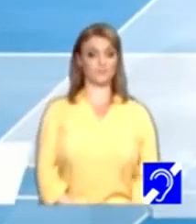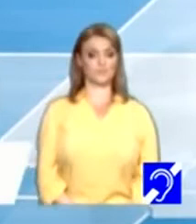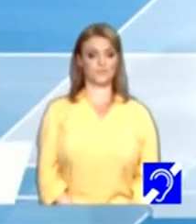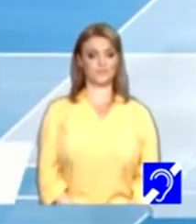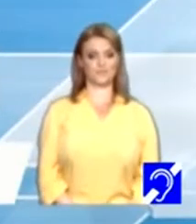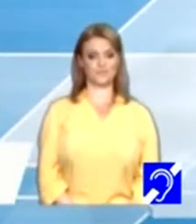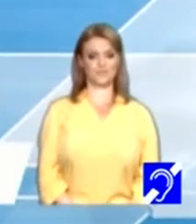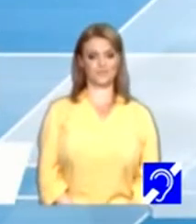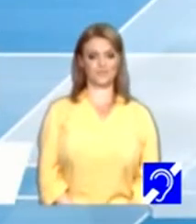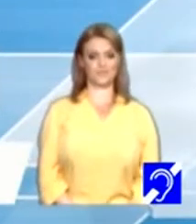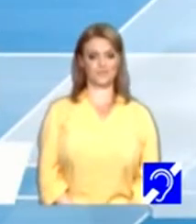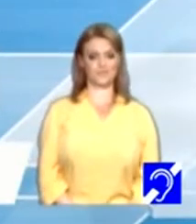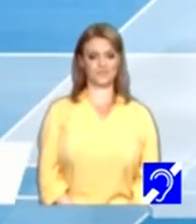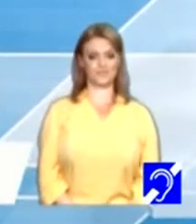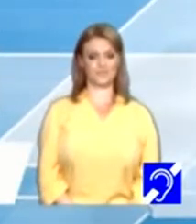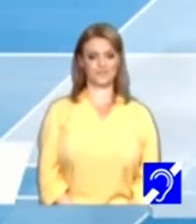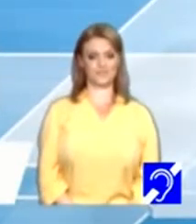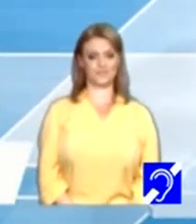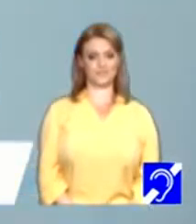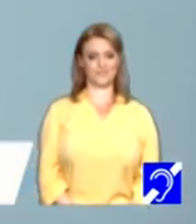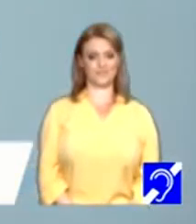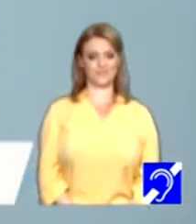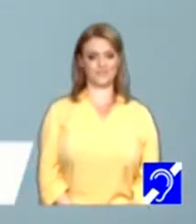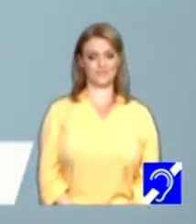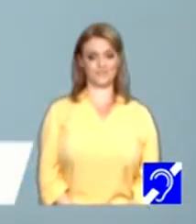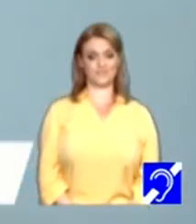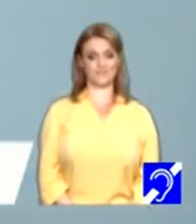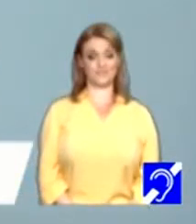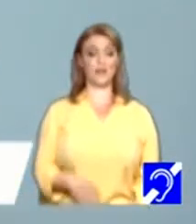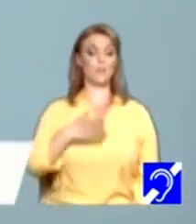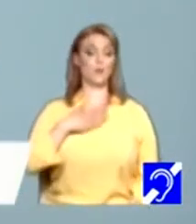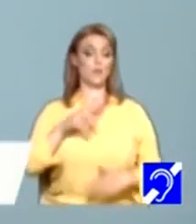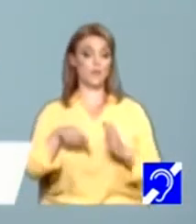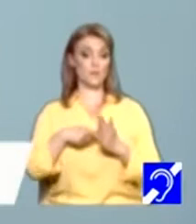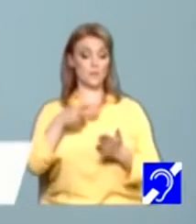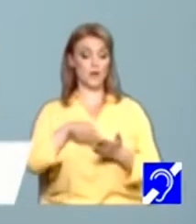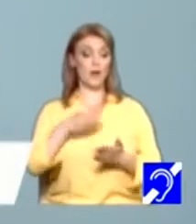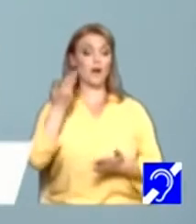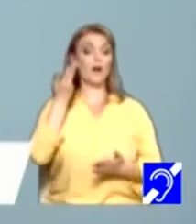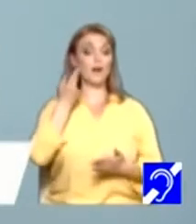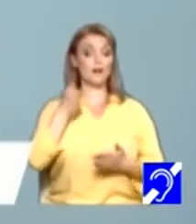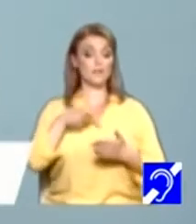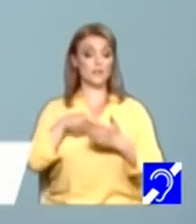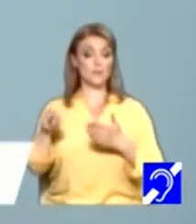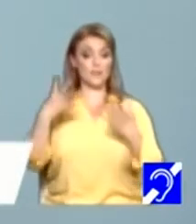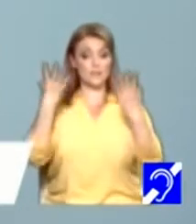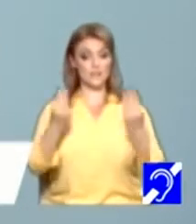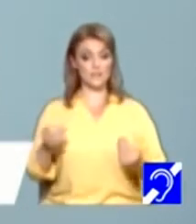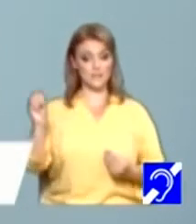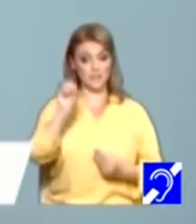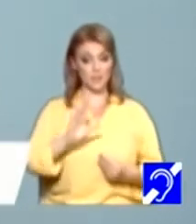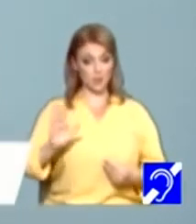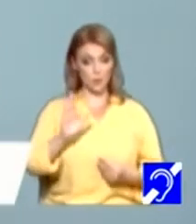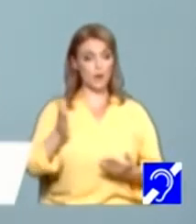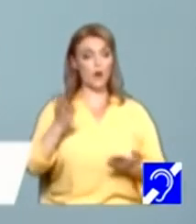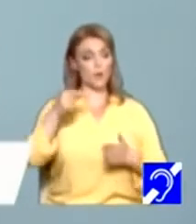Doamna Revin, că dumneavoastră aveți cel mai mult timp la dispoziție. Întrebarea mea sună: când se sărbătorește Ziua Europei și care este semnificația